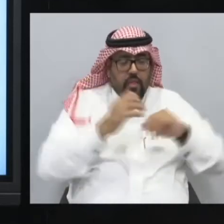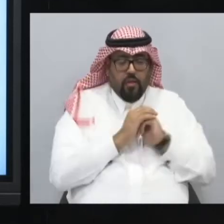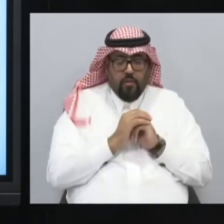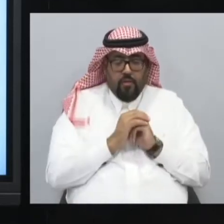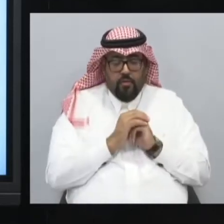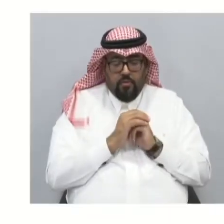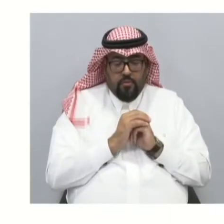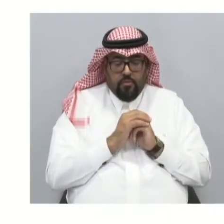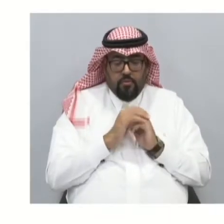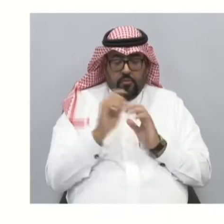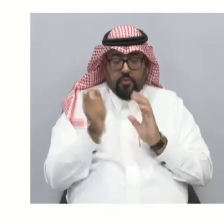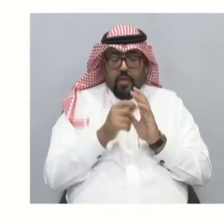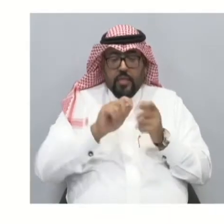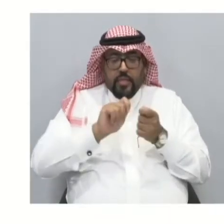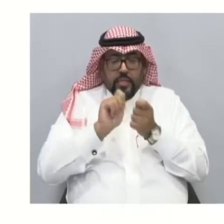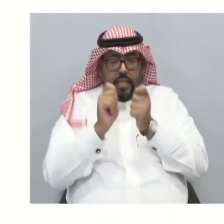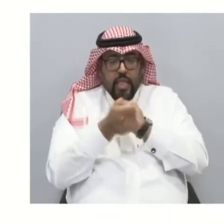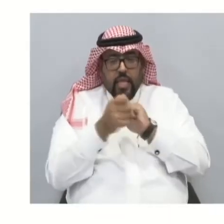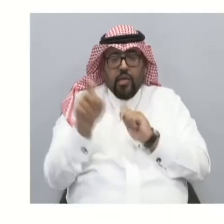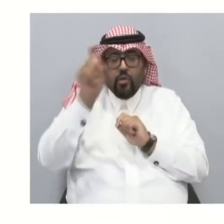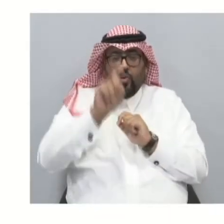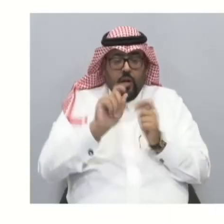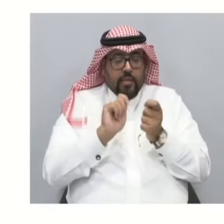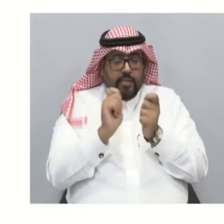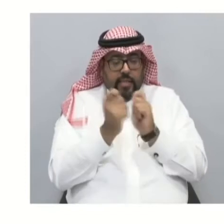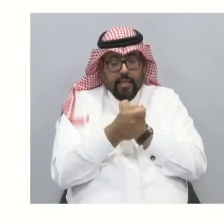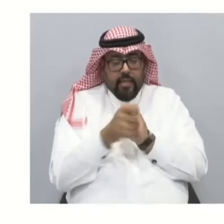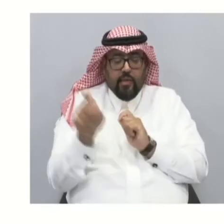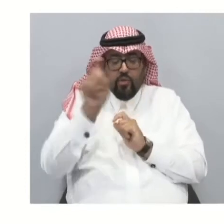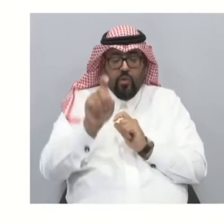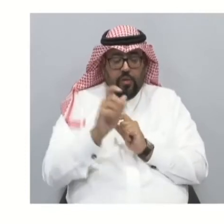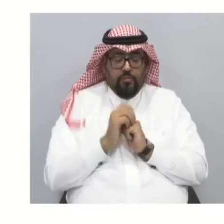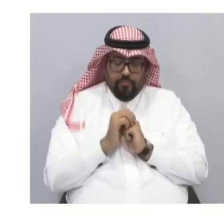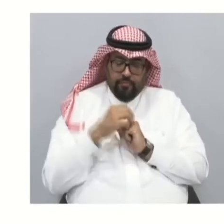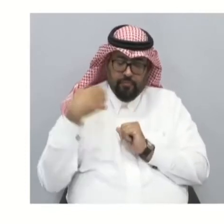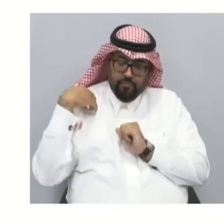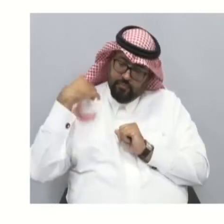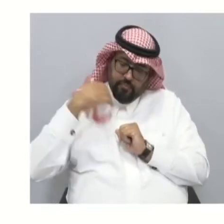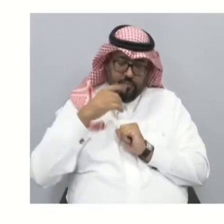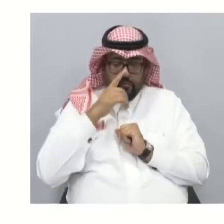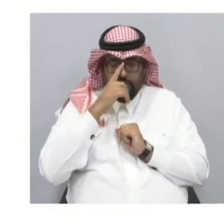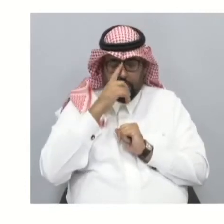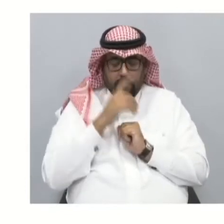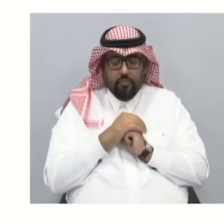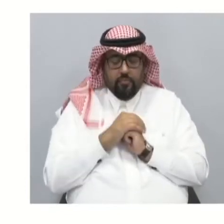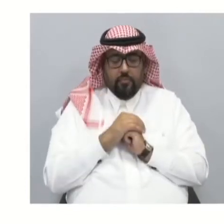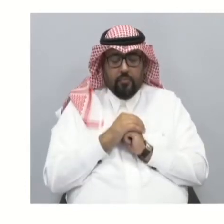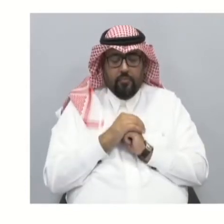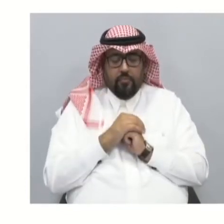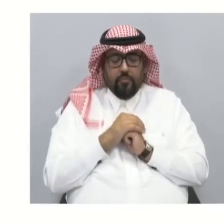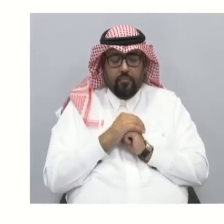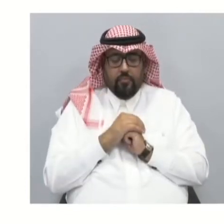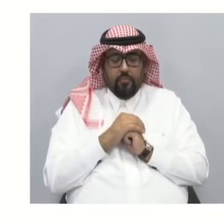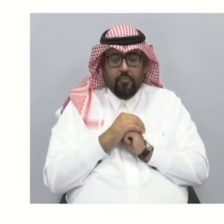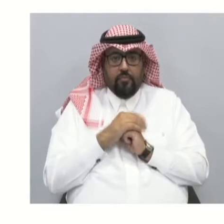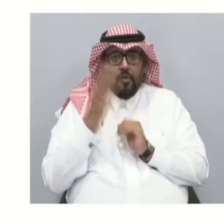السؤال الهامش، تعديل الأسئلة، هنا هذا الهدف. هنا طبعا كتابة السؤال الهامش يدخل في فقرة اسأل، هنا تعديل أيضا الأسئلة. هنا